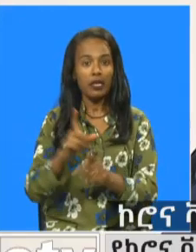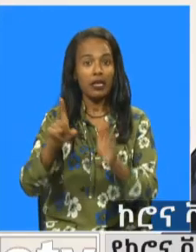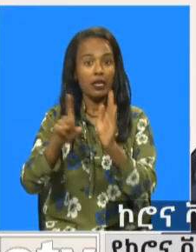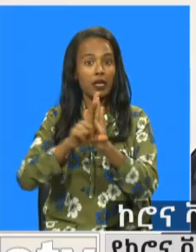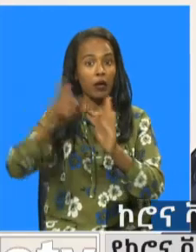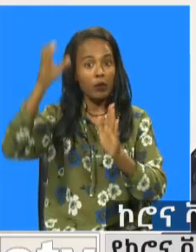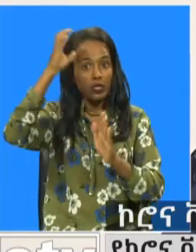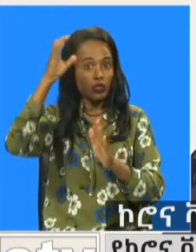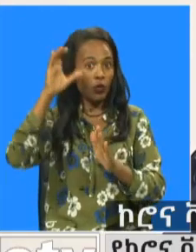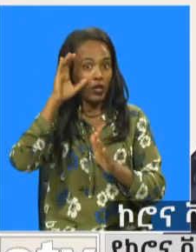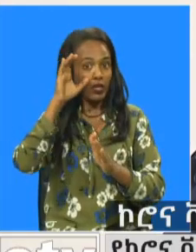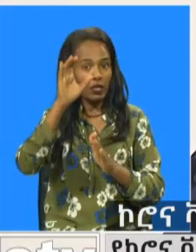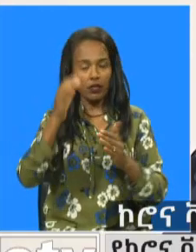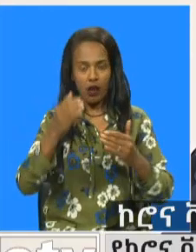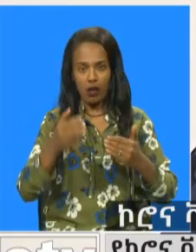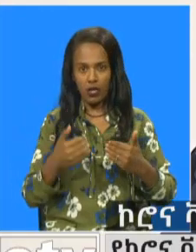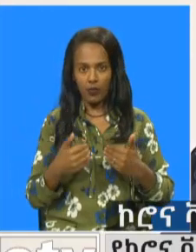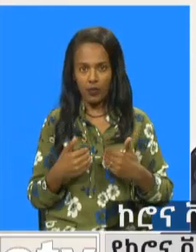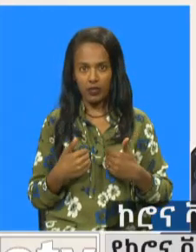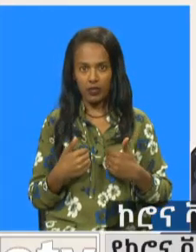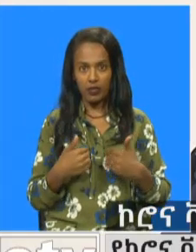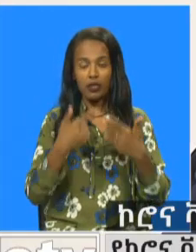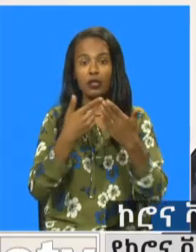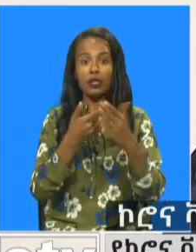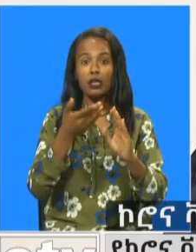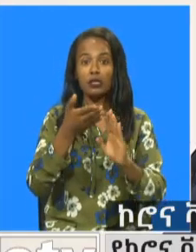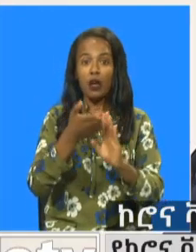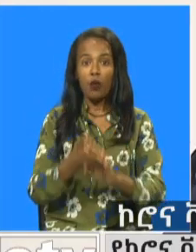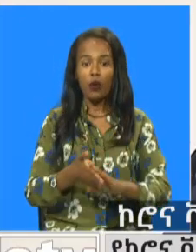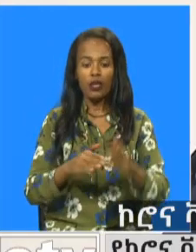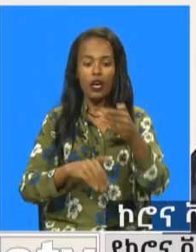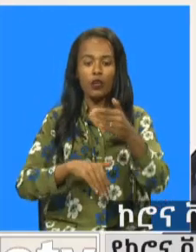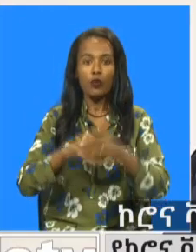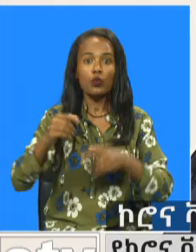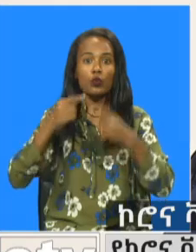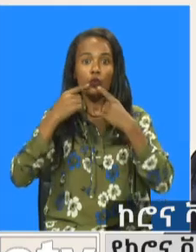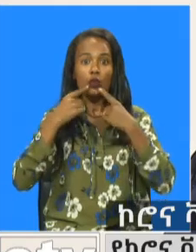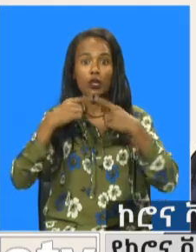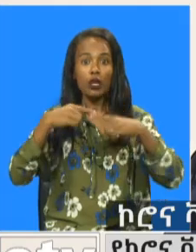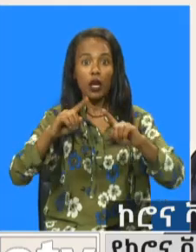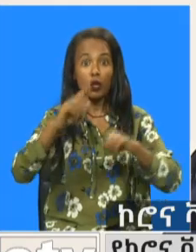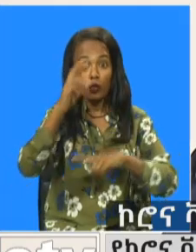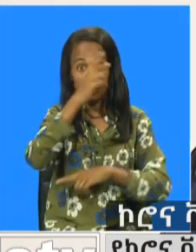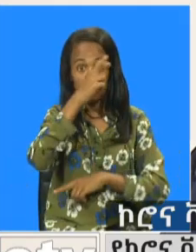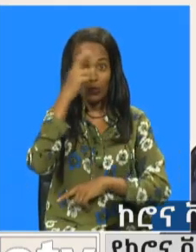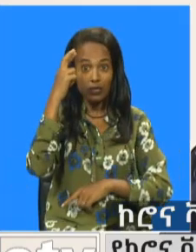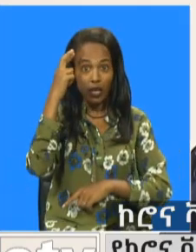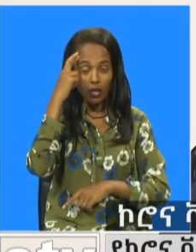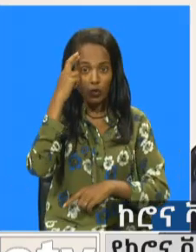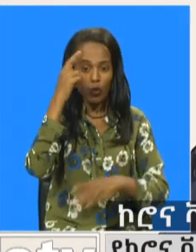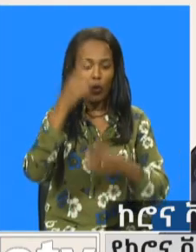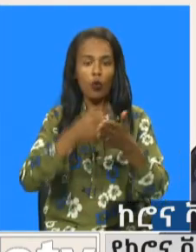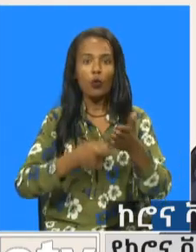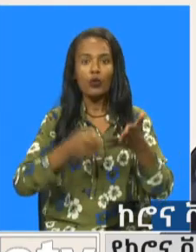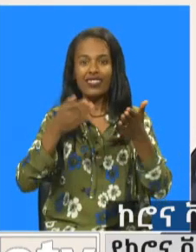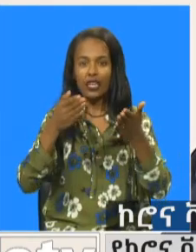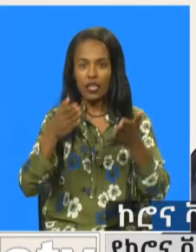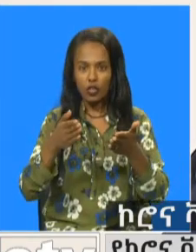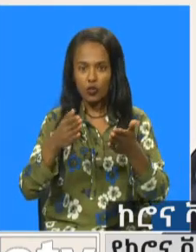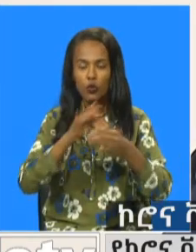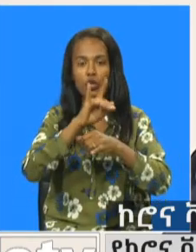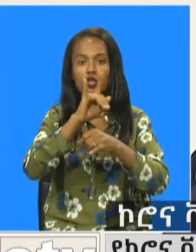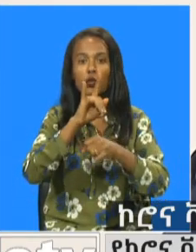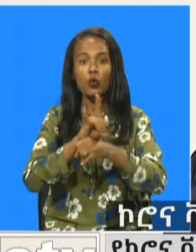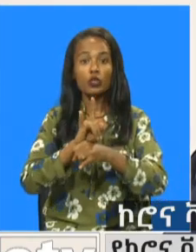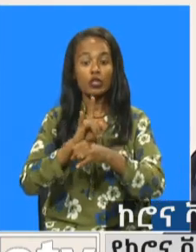መንግስታዊ ግዴታ አለበት። ከዚህ አኳያ የወጡ ድንጋጌዎች መንሲያቸው ውጤታቸው